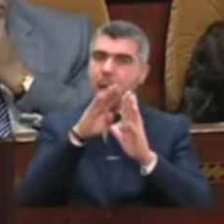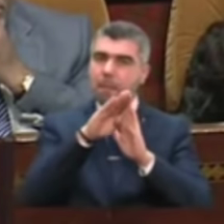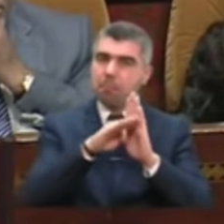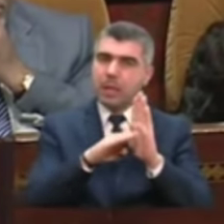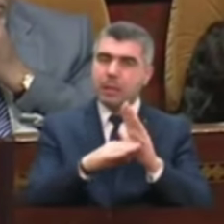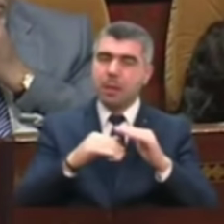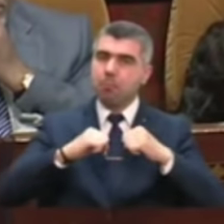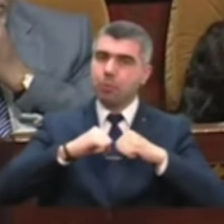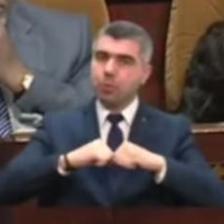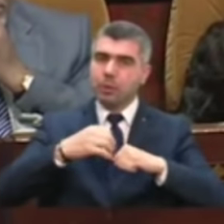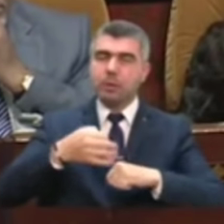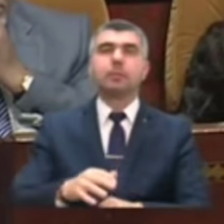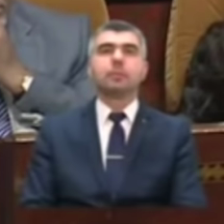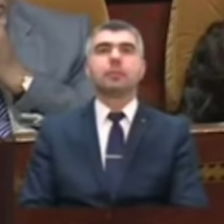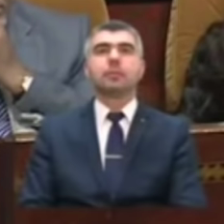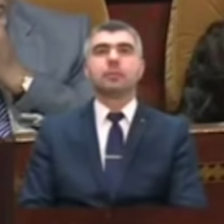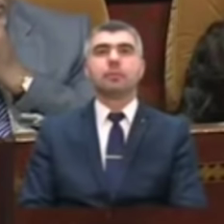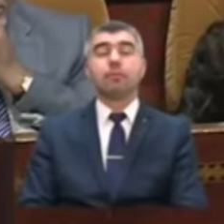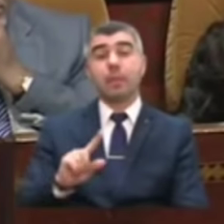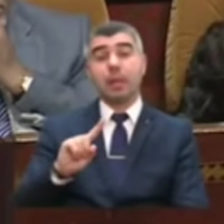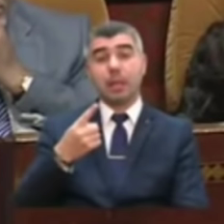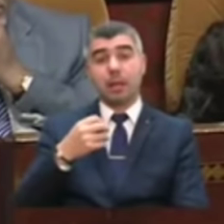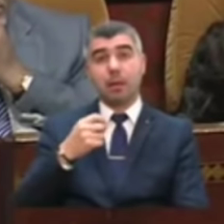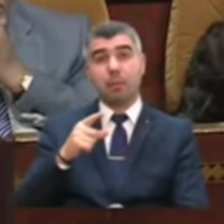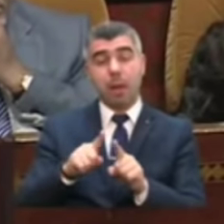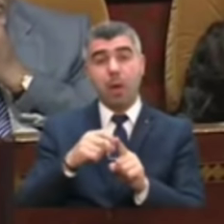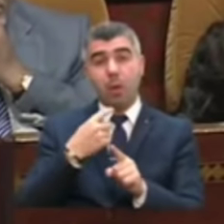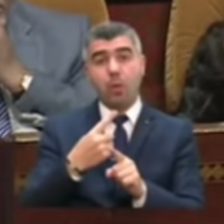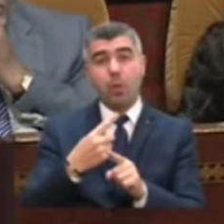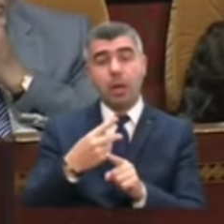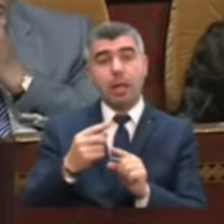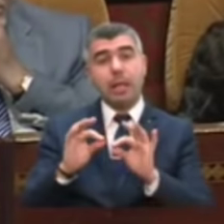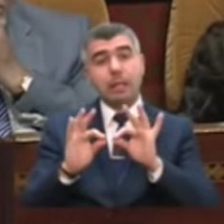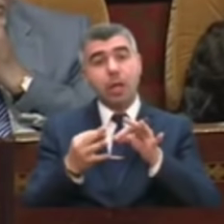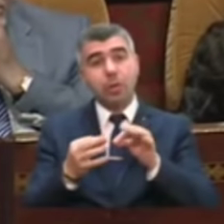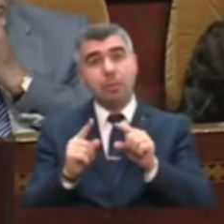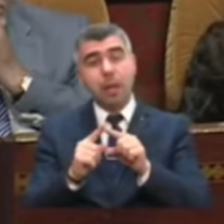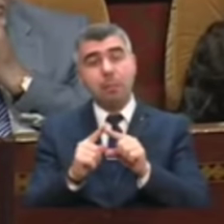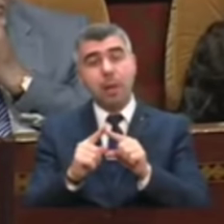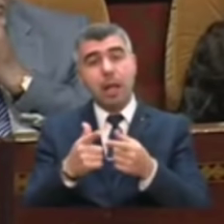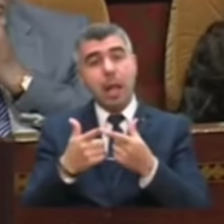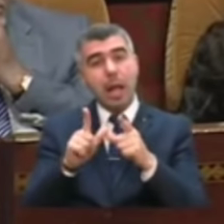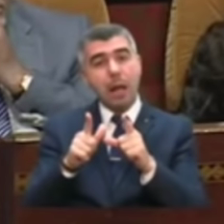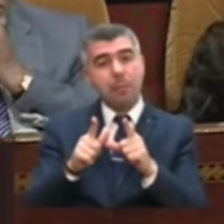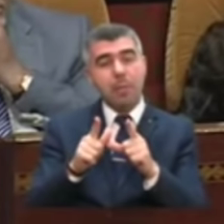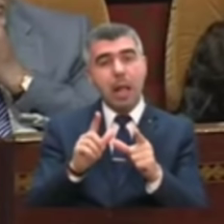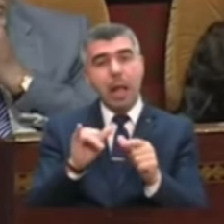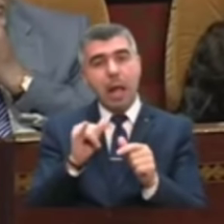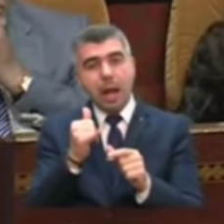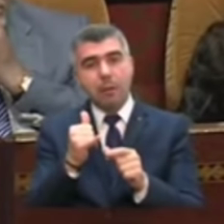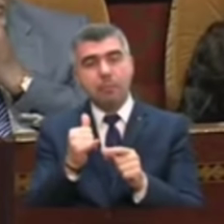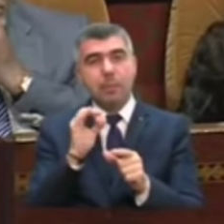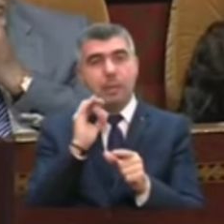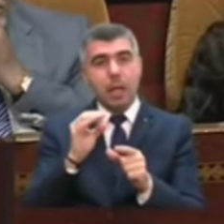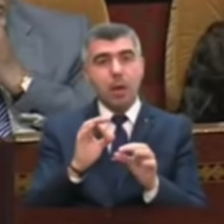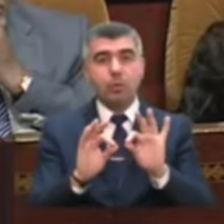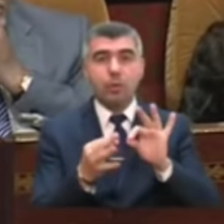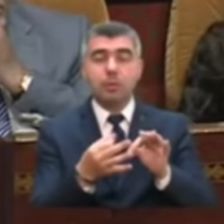بها. ثم الترجمة الفورية من الأمازيغية للعربية والعكس صحيح،